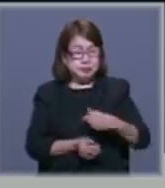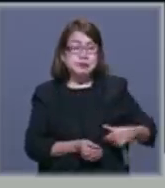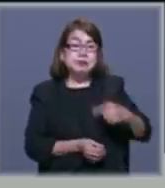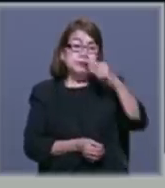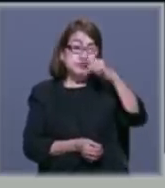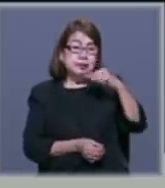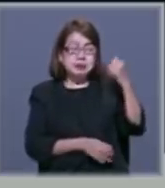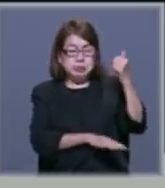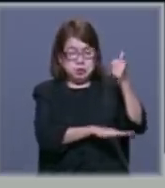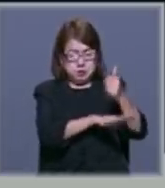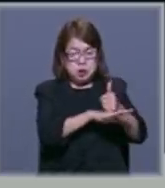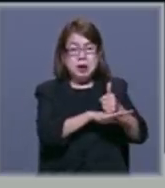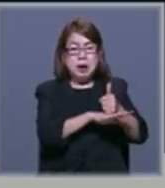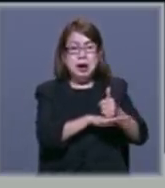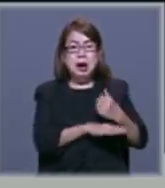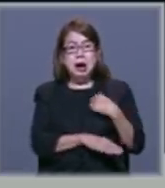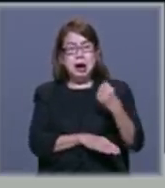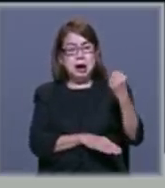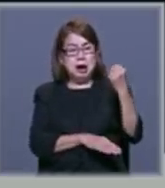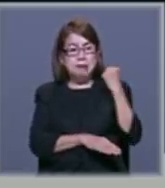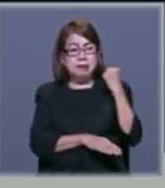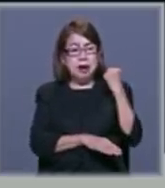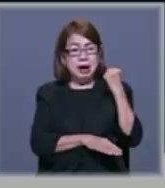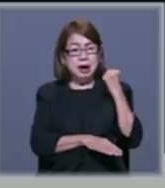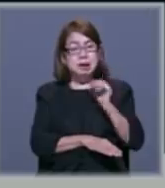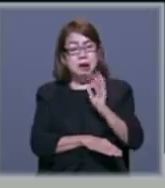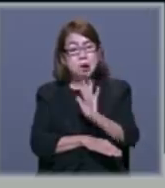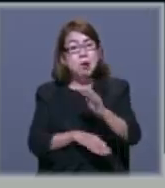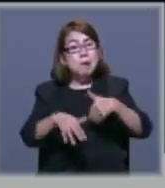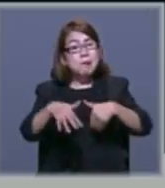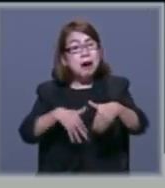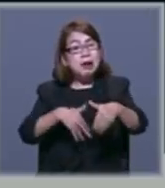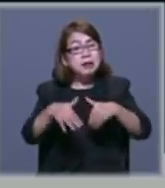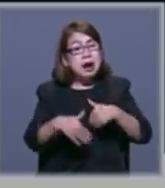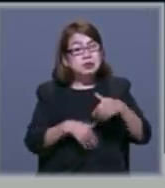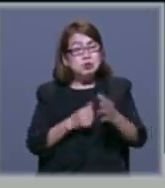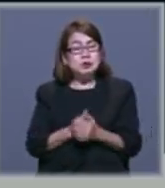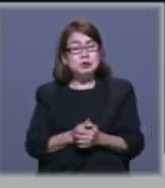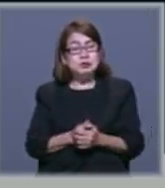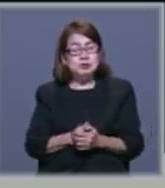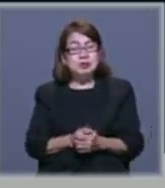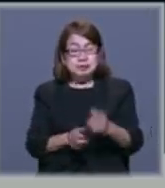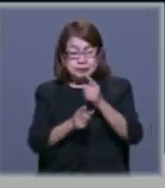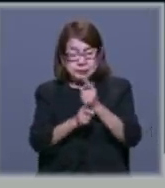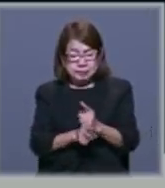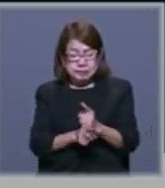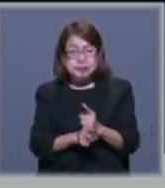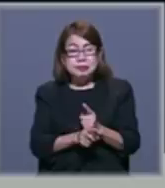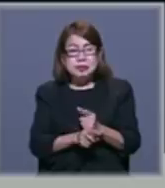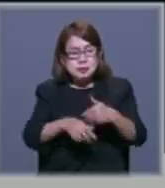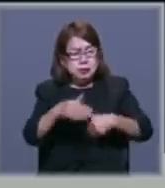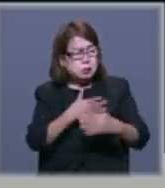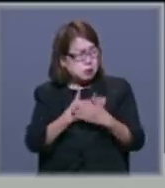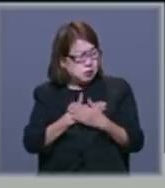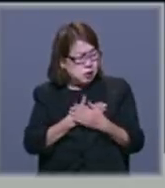ผู้ทรงเป็นประมุขทรงเป็นผู้ใช้อำนาจอธิปไตยของปวงชนชาวไทยทรงเป็นศูนย์รวมของจิตใจของชาวไทยทุกหมู่เหล่าทุกเชื้อชา